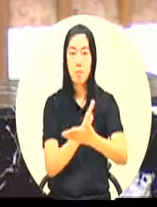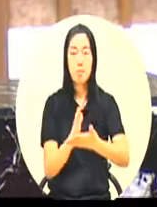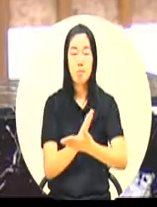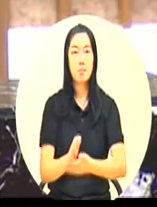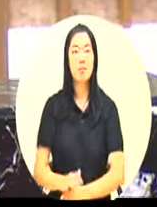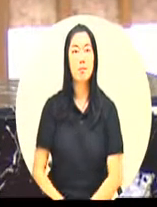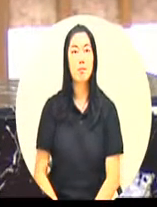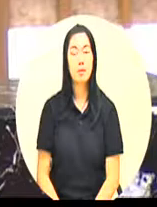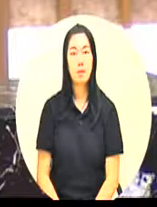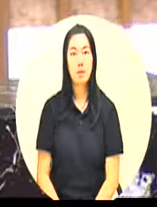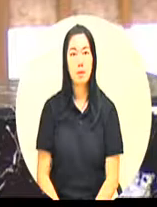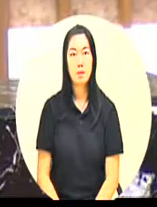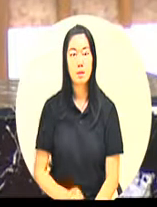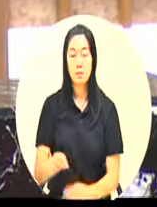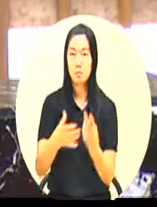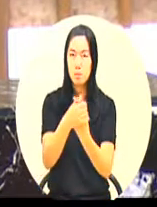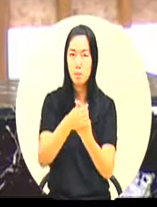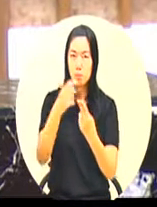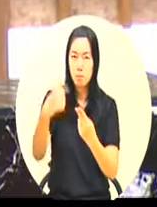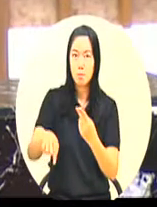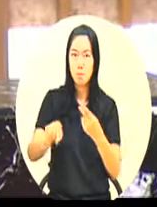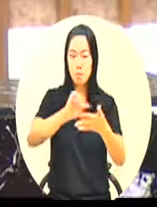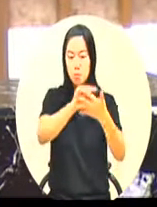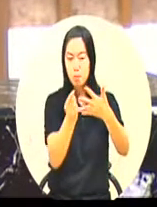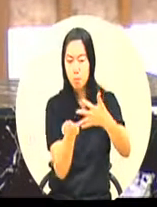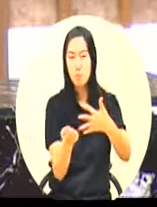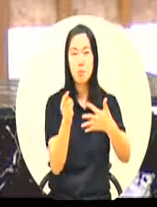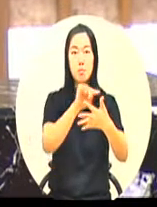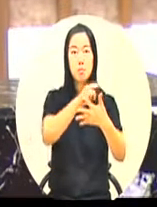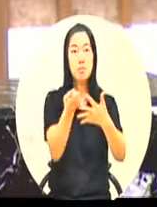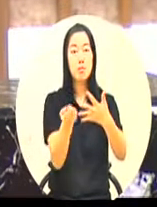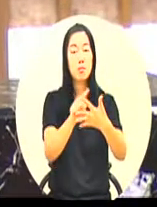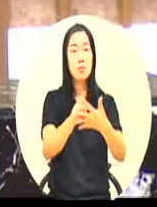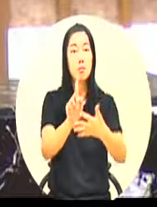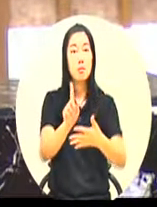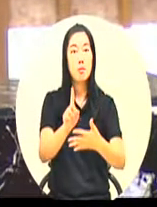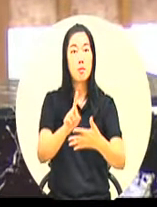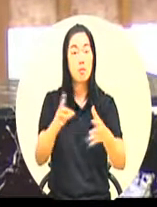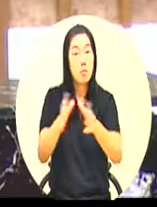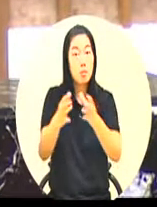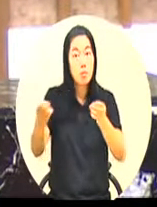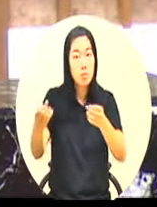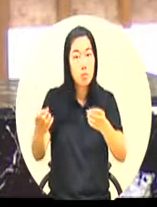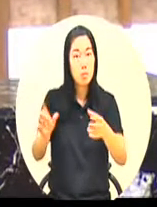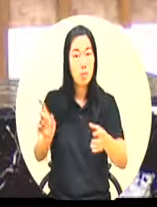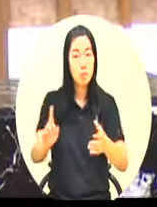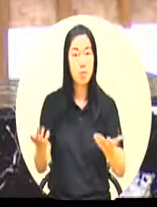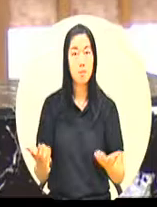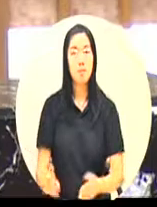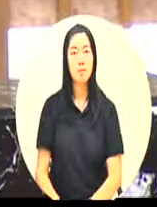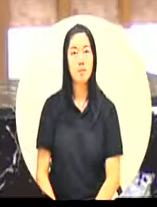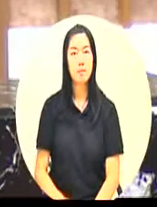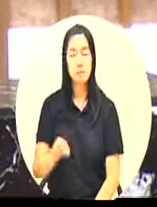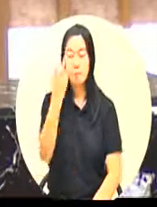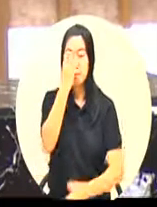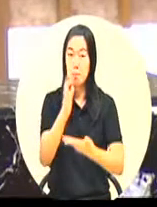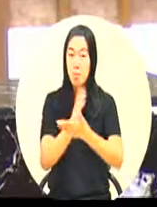是这样并案。 对，并案总有一个顺序啊，还是一起讨论？ 这个在审议